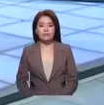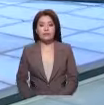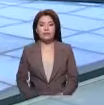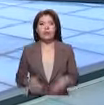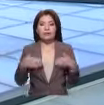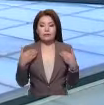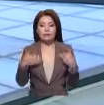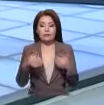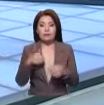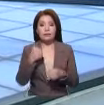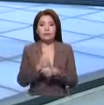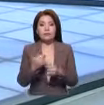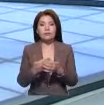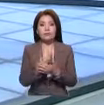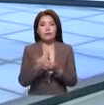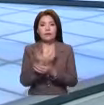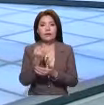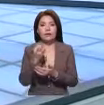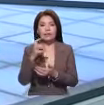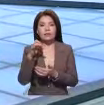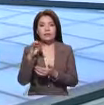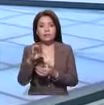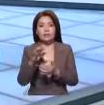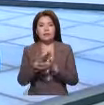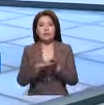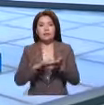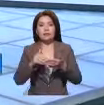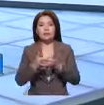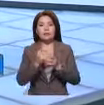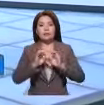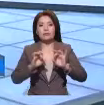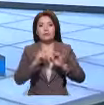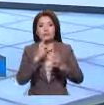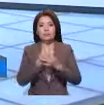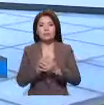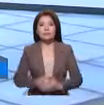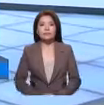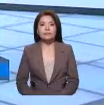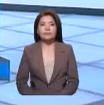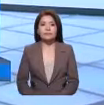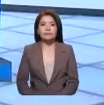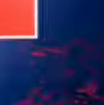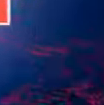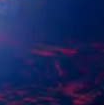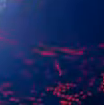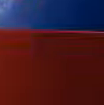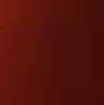Арма көрермен, телефирде Астана Таймс, студияда мен Бекболат Сатуов, сурда аудармашы Жанат Құттыбек қызы, бүгін көретіндеріңіз.